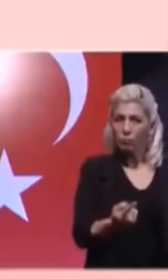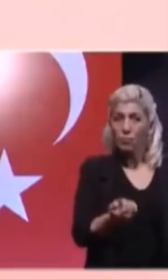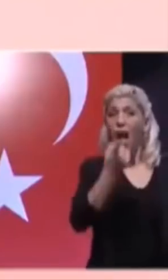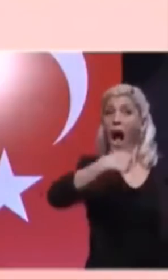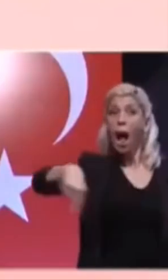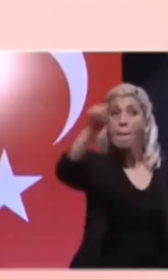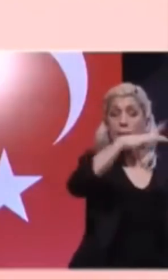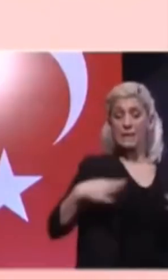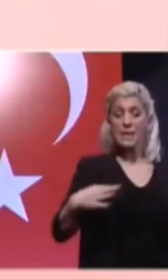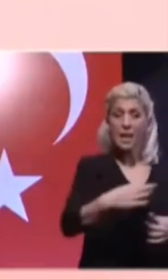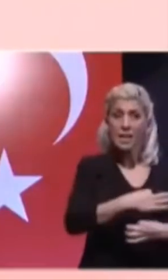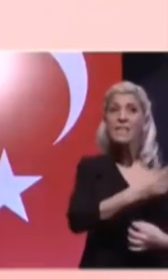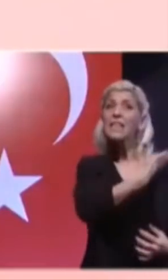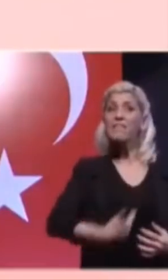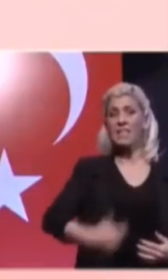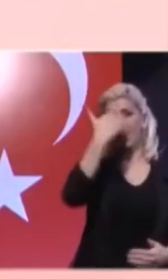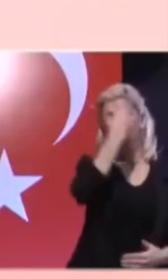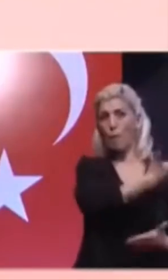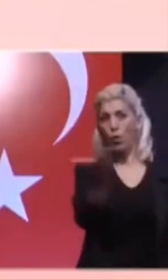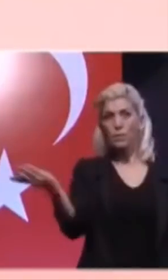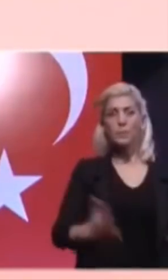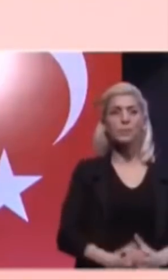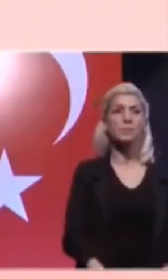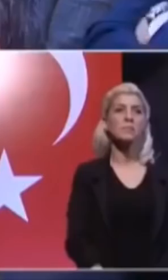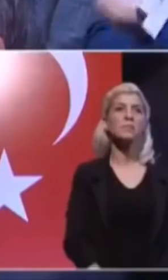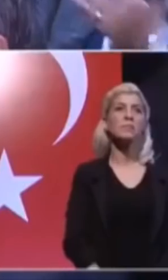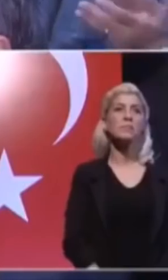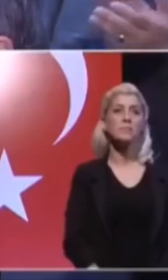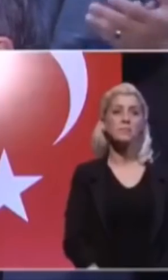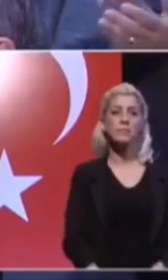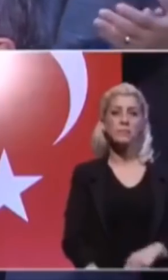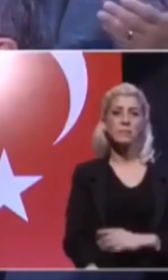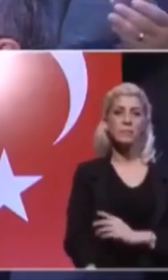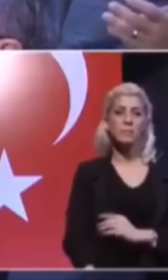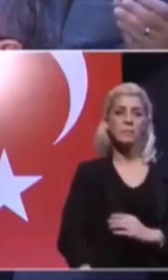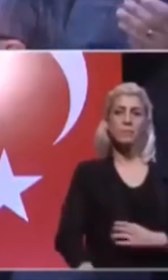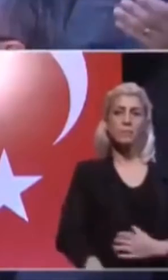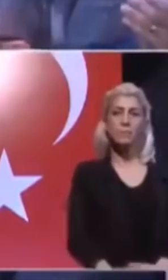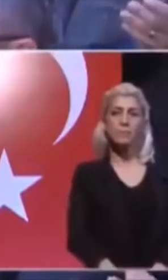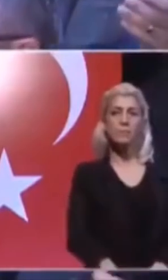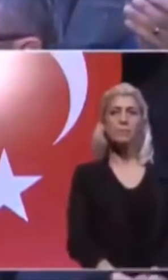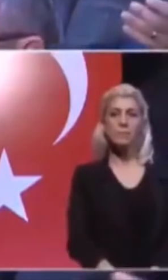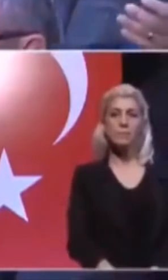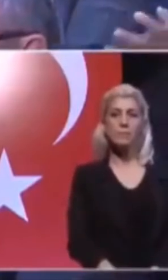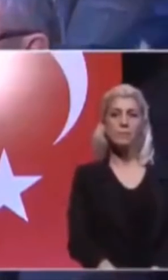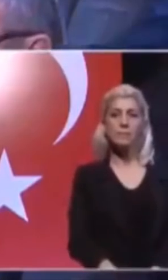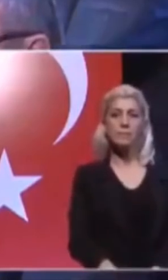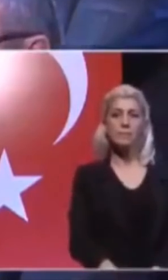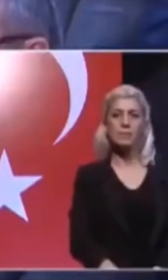Gelişim biraz acele oldu ama neticede oylarınızı ben de gördüm. Çok teşekkür ederim hepinize, delege